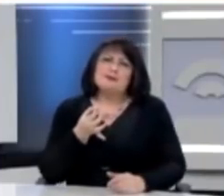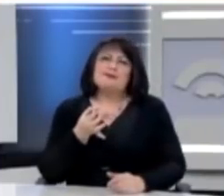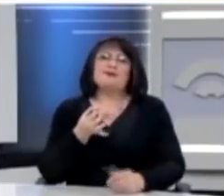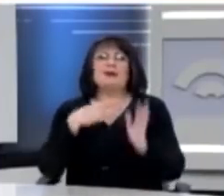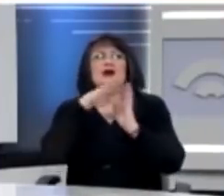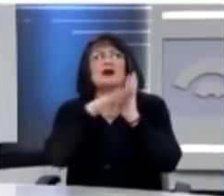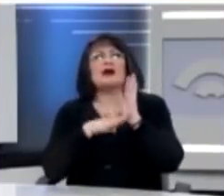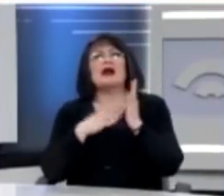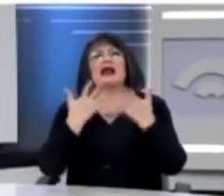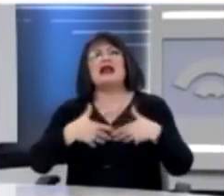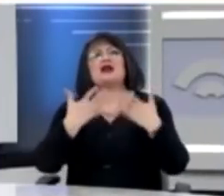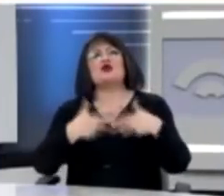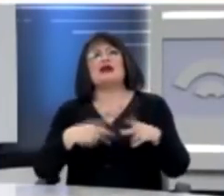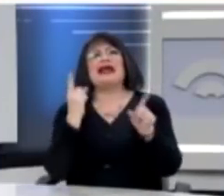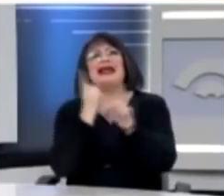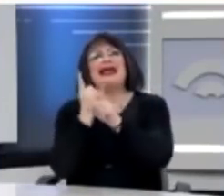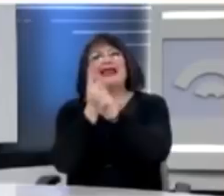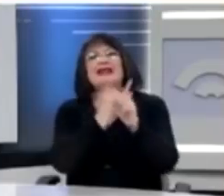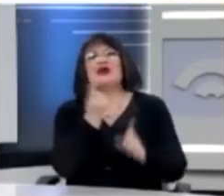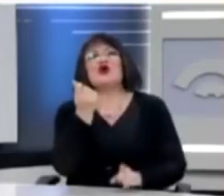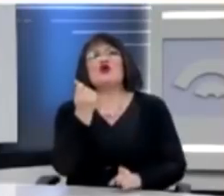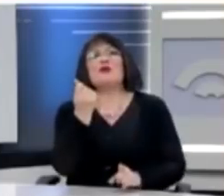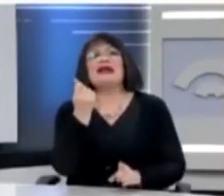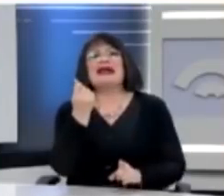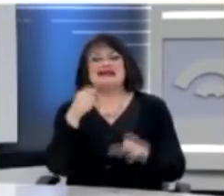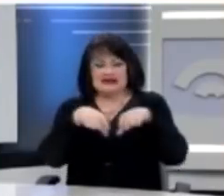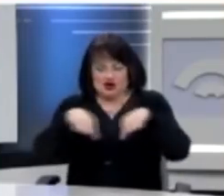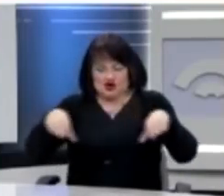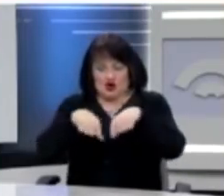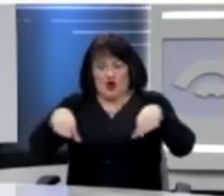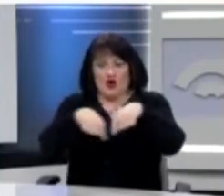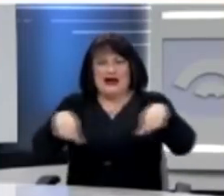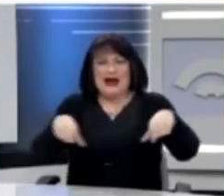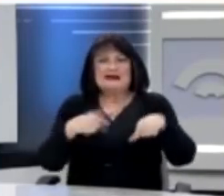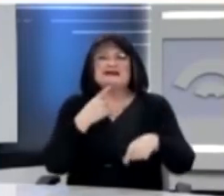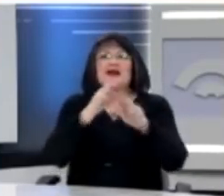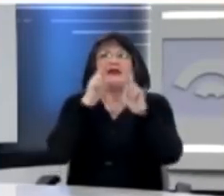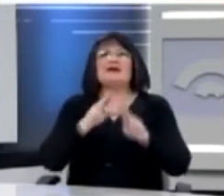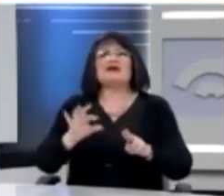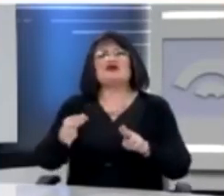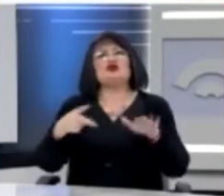όρους λειτουργίας των περιβόητων ειδικών οικονομικών ζωνών, για τις οποίες μιλούσε το Διεθνές